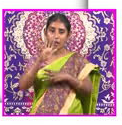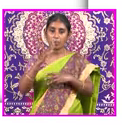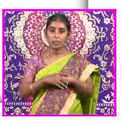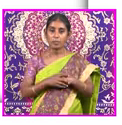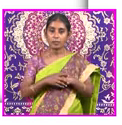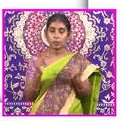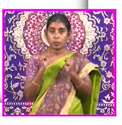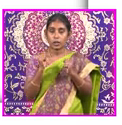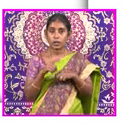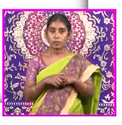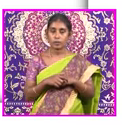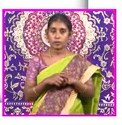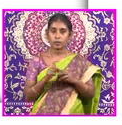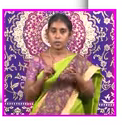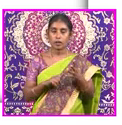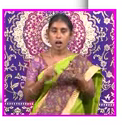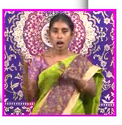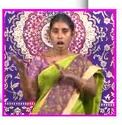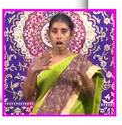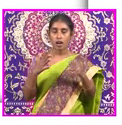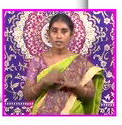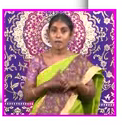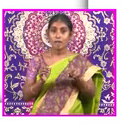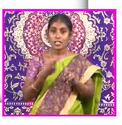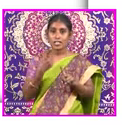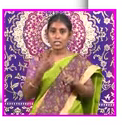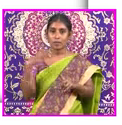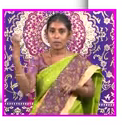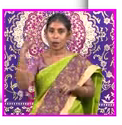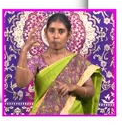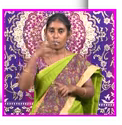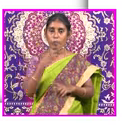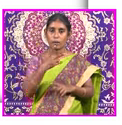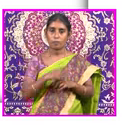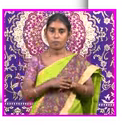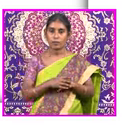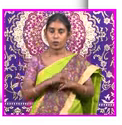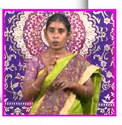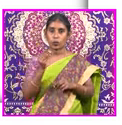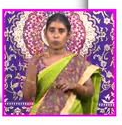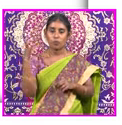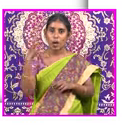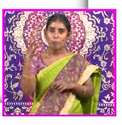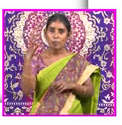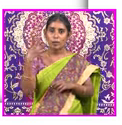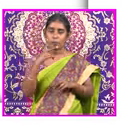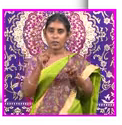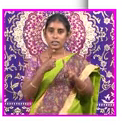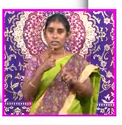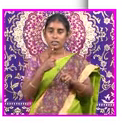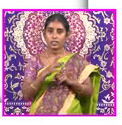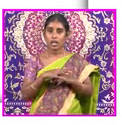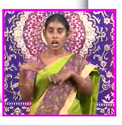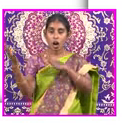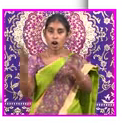உள்ள காற்றில் உள்ள எடையே, காற்றில் உள்ள வெப்பத்தின் நிலையே வெப்பநிலை என்று சொல்கிறோம். இந்த